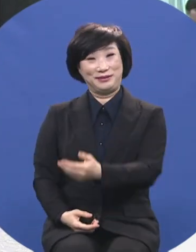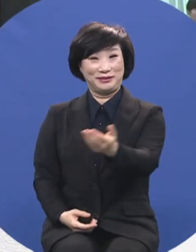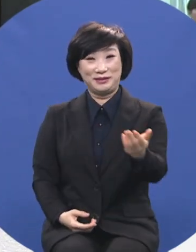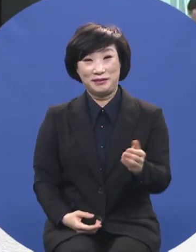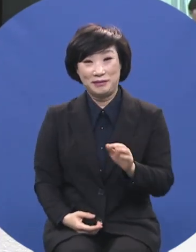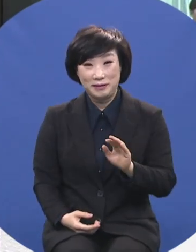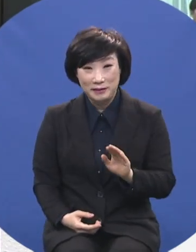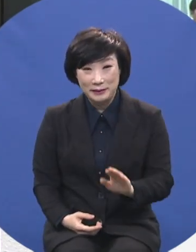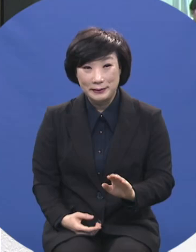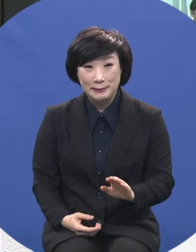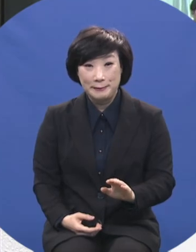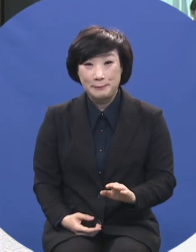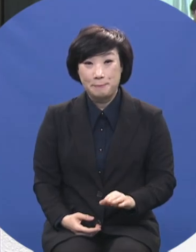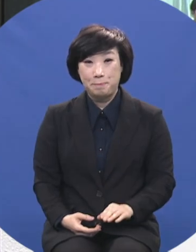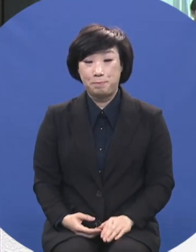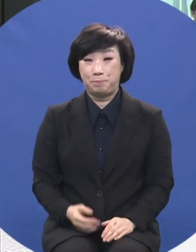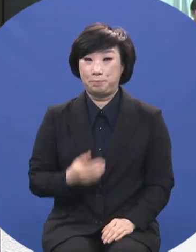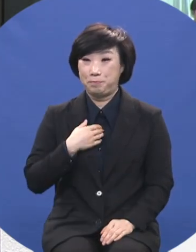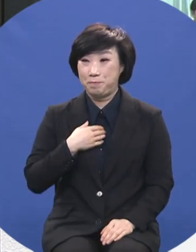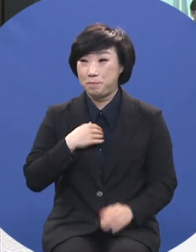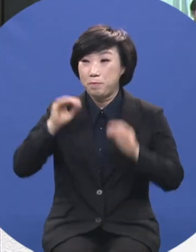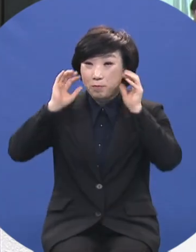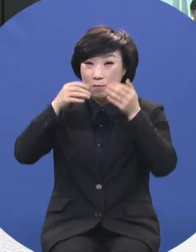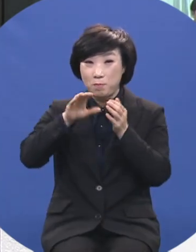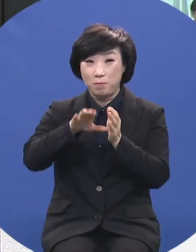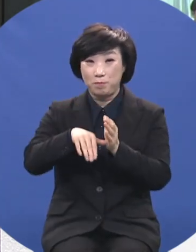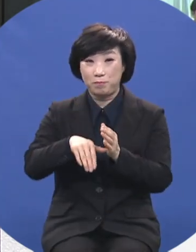여러분, 저는 어렸을 때